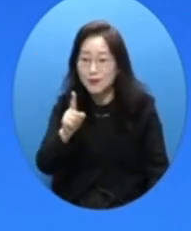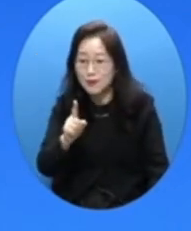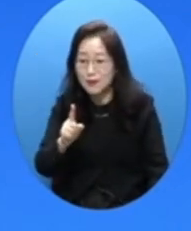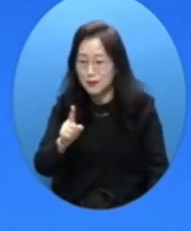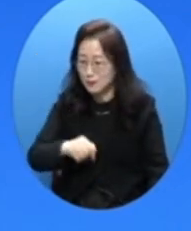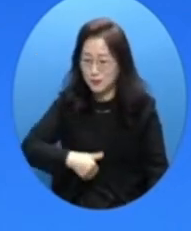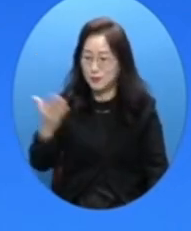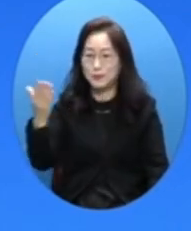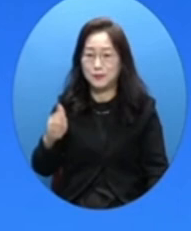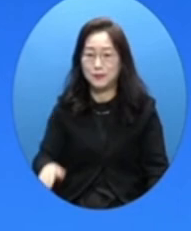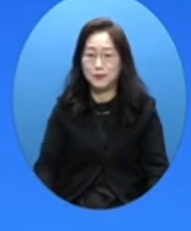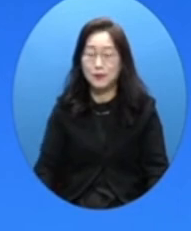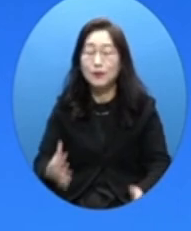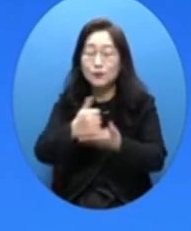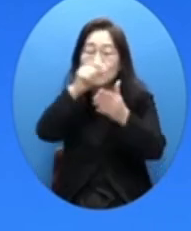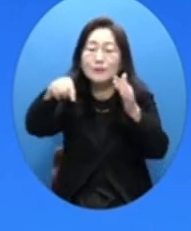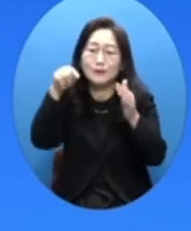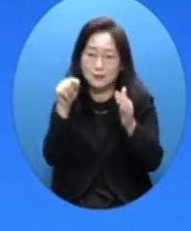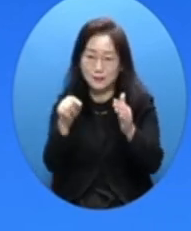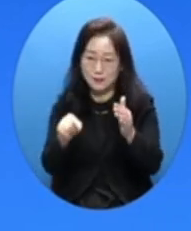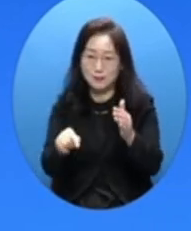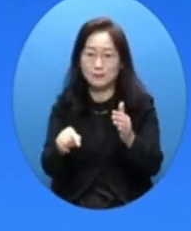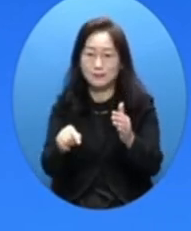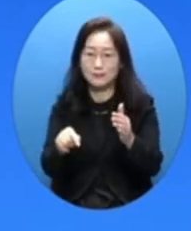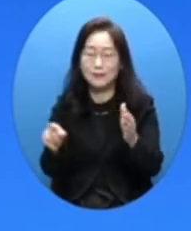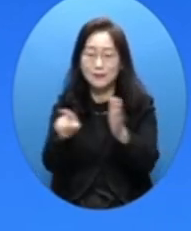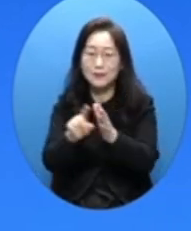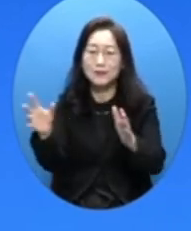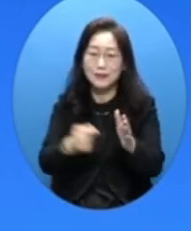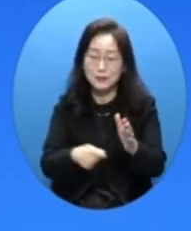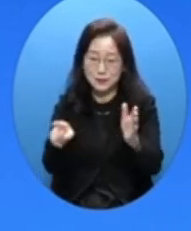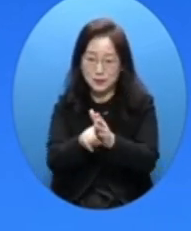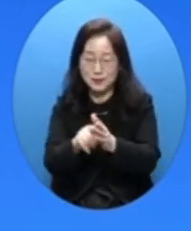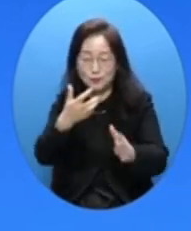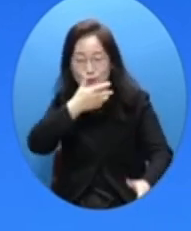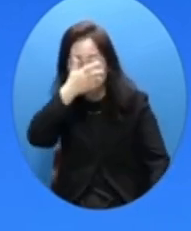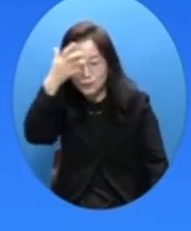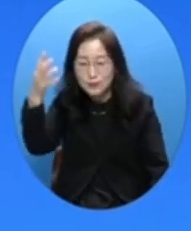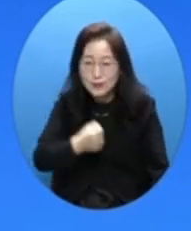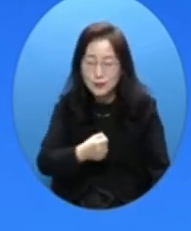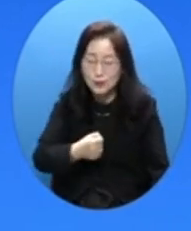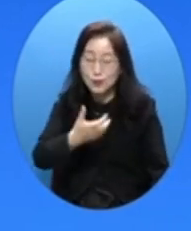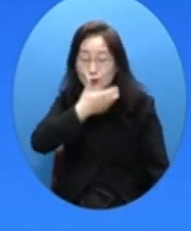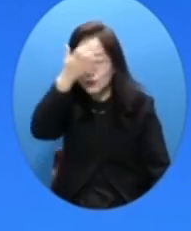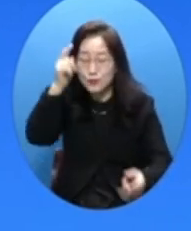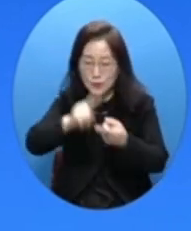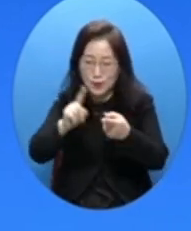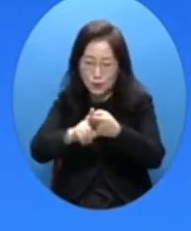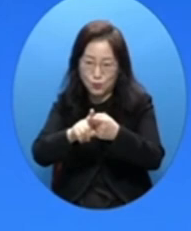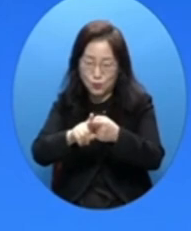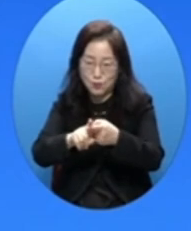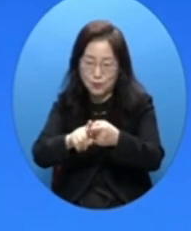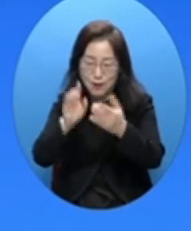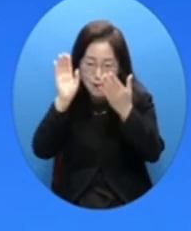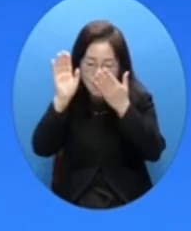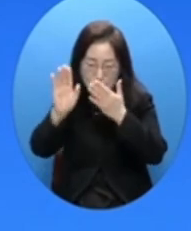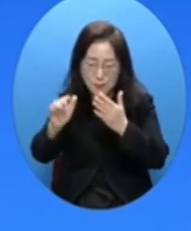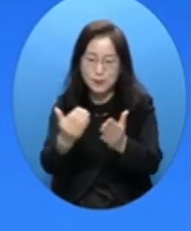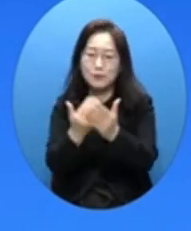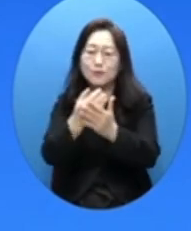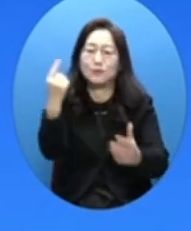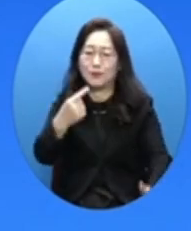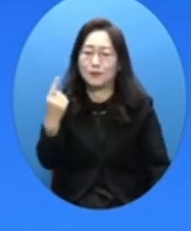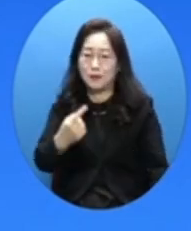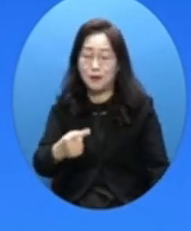것이 평화시 아닙니다 주의 말씀 믿음을 갖고 꿈을 꾸면 그 꿈이 우리의 미래를 이끌어 가는 것입니다 여러분